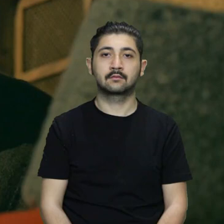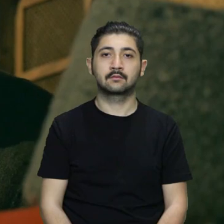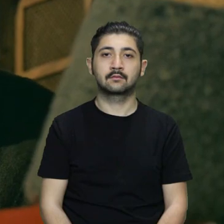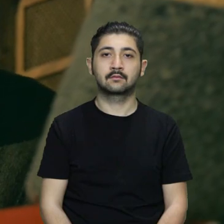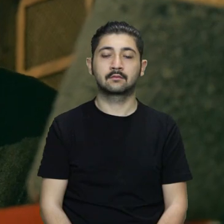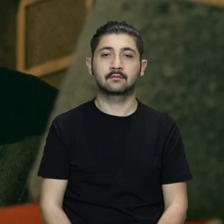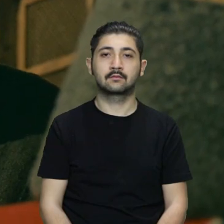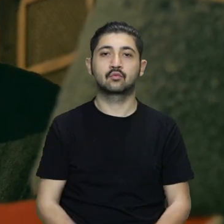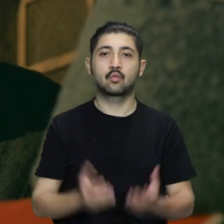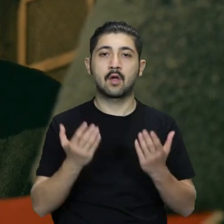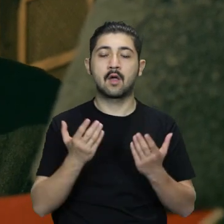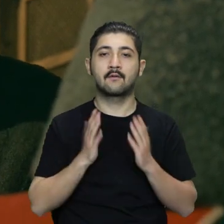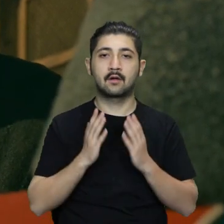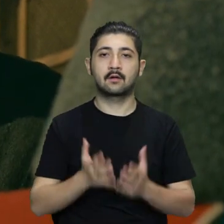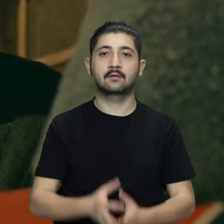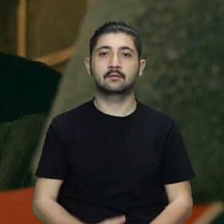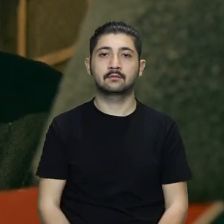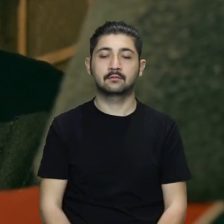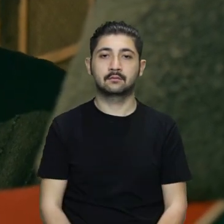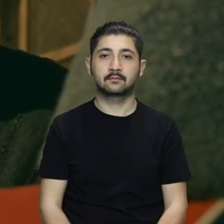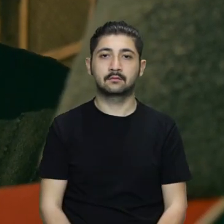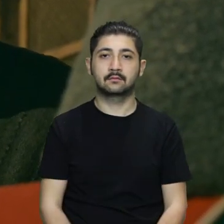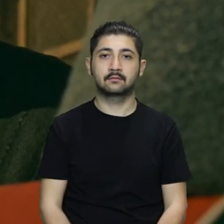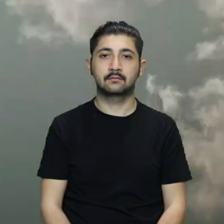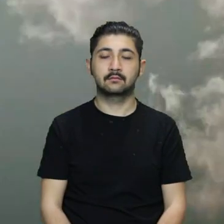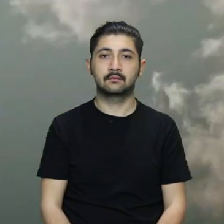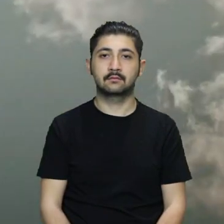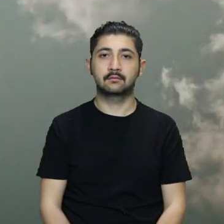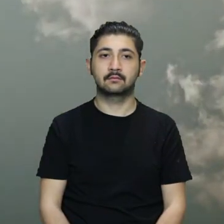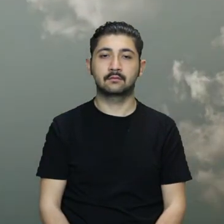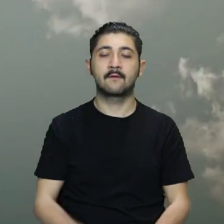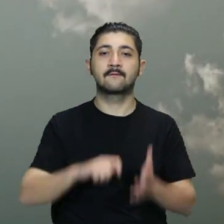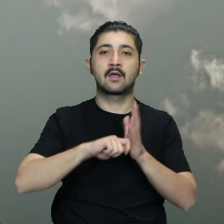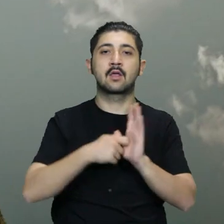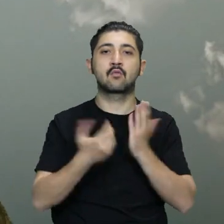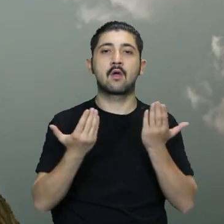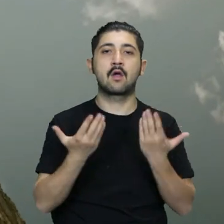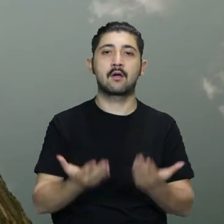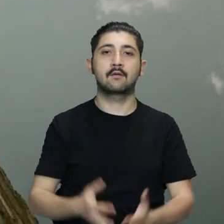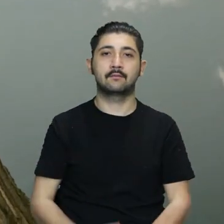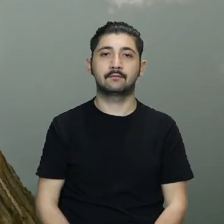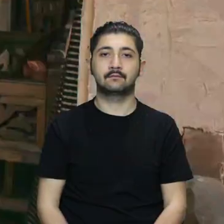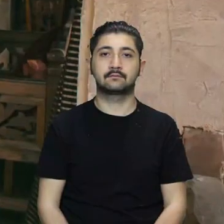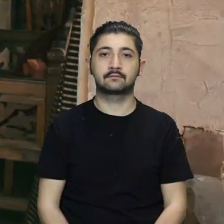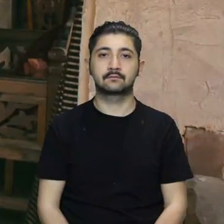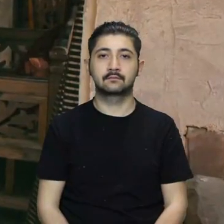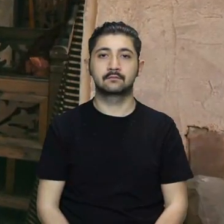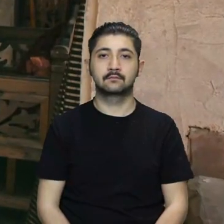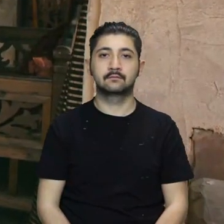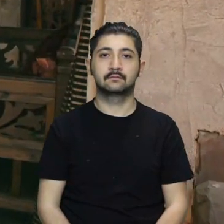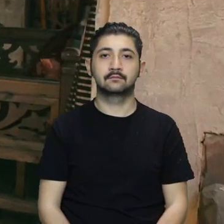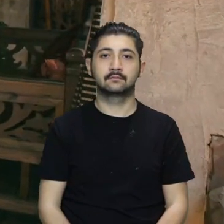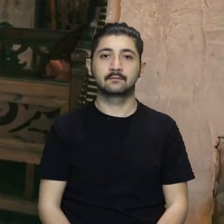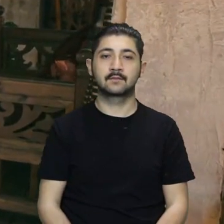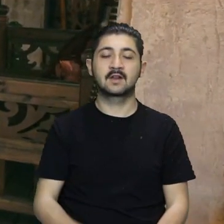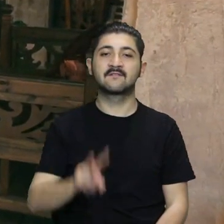Euzubillahimineşşeytanirracim. Bismillahirrahmanirrahim. Elhamdülillahi Rabbil Alemine'r-Rahmanirrahim. Neccar evinden izliyor.